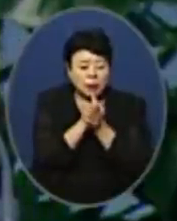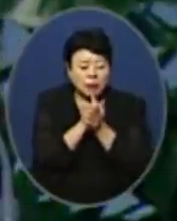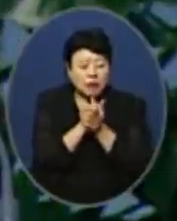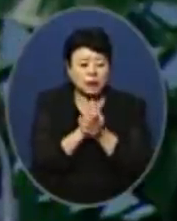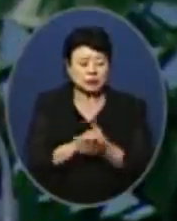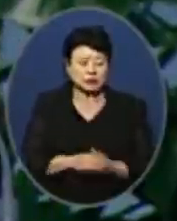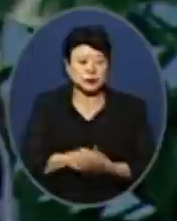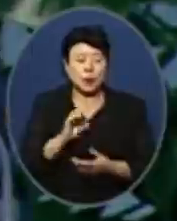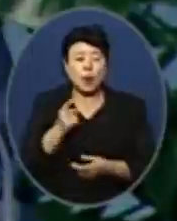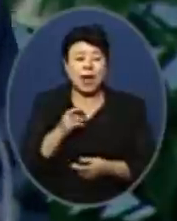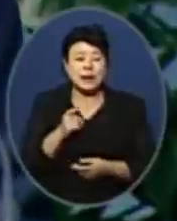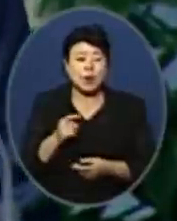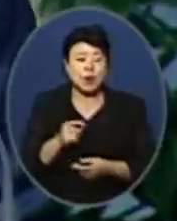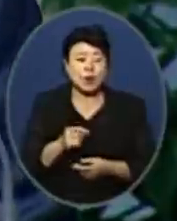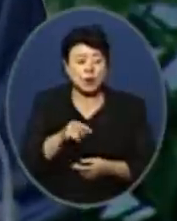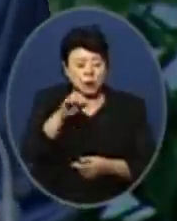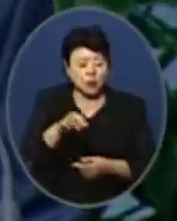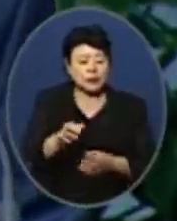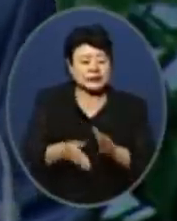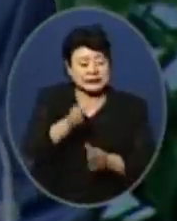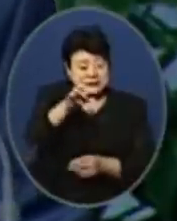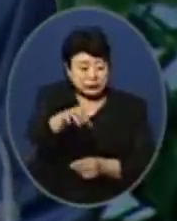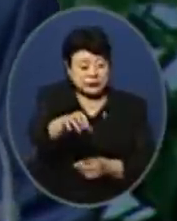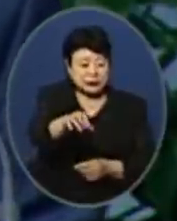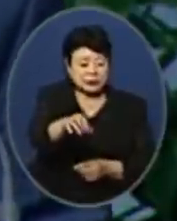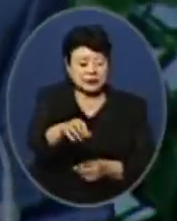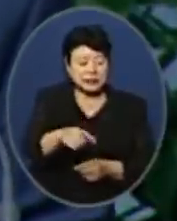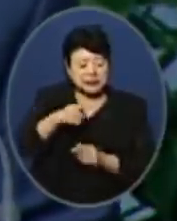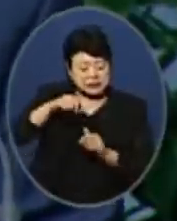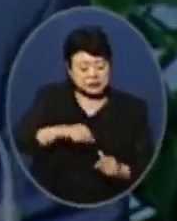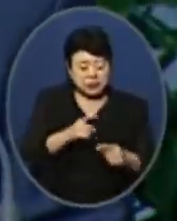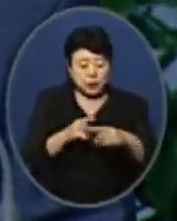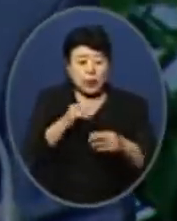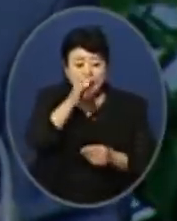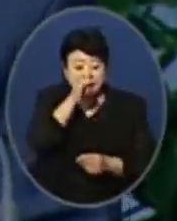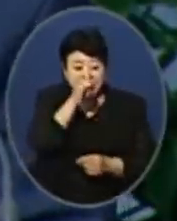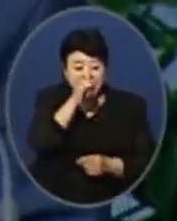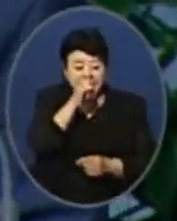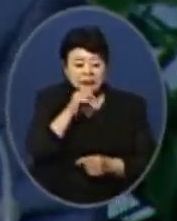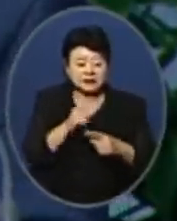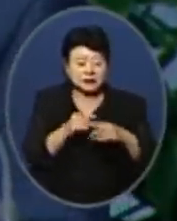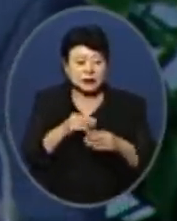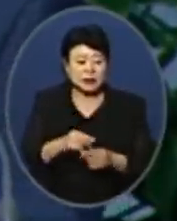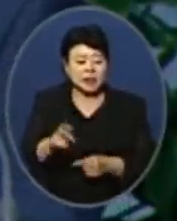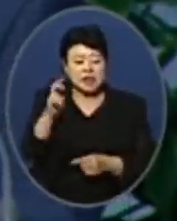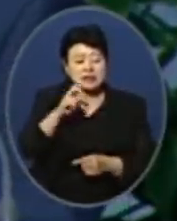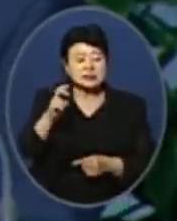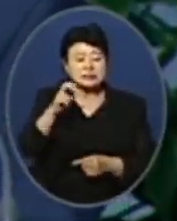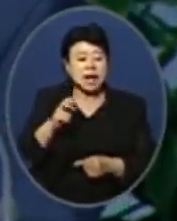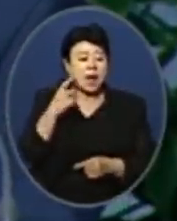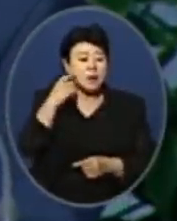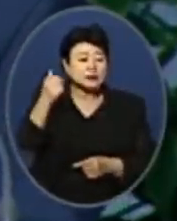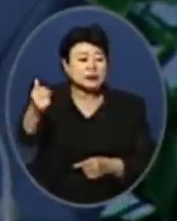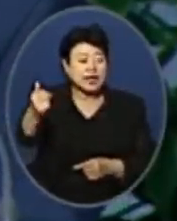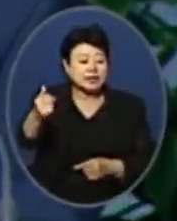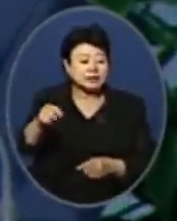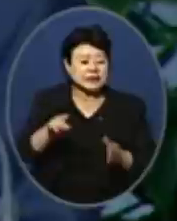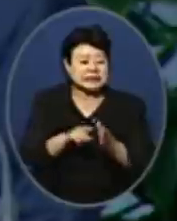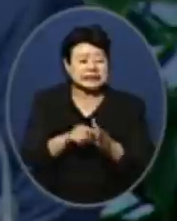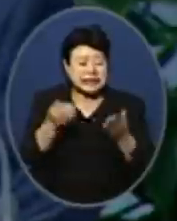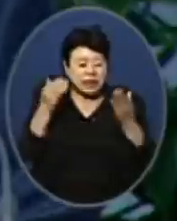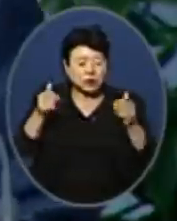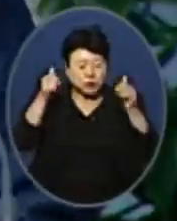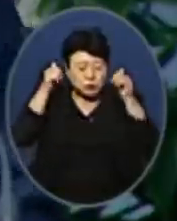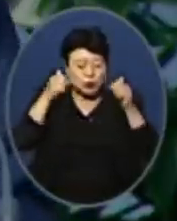오하이오라고 하는 캔튼 시에 침례교가 하나 있는데, 그 교회 음악 목사가 저하고 신학교를 같이